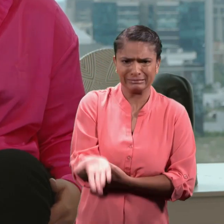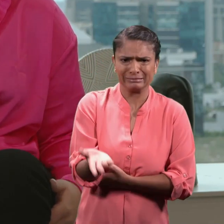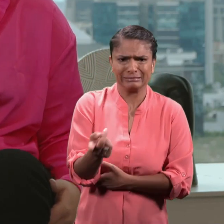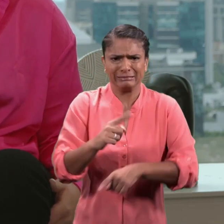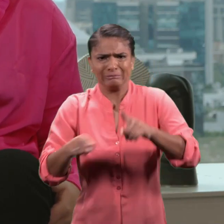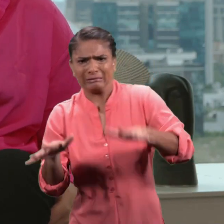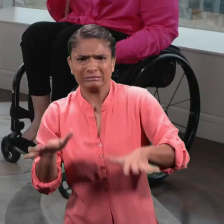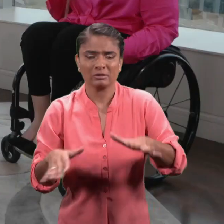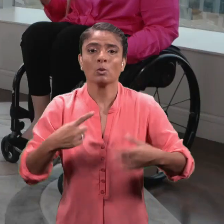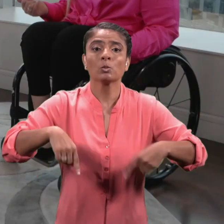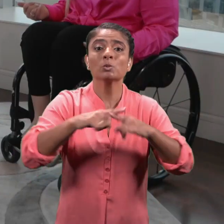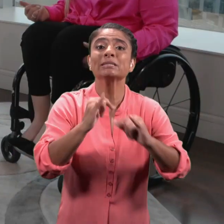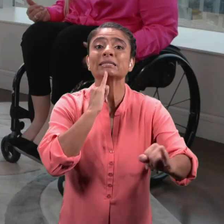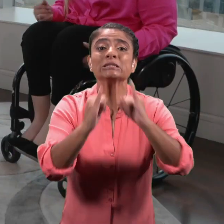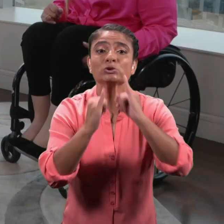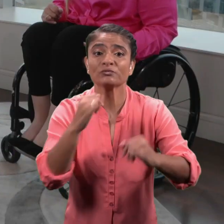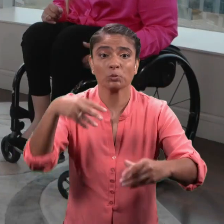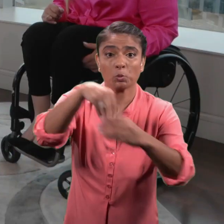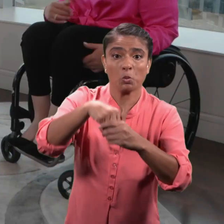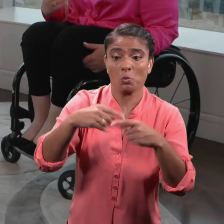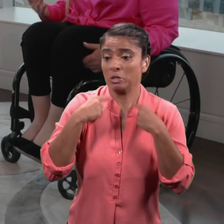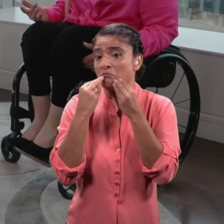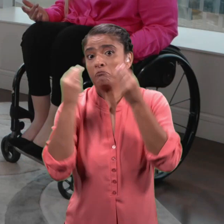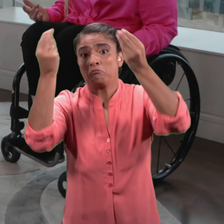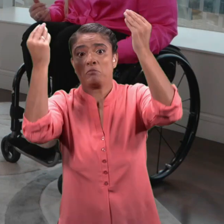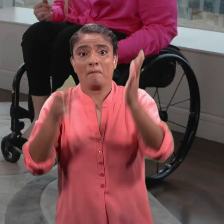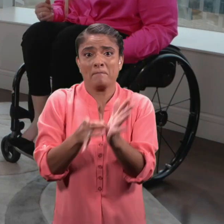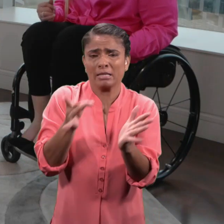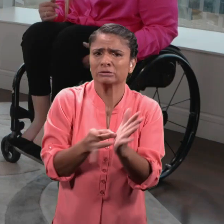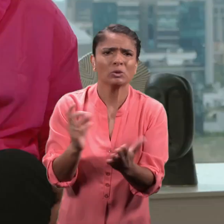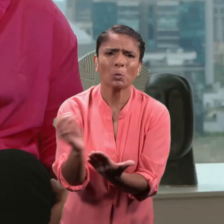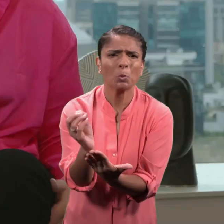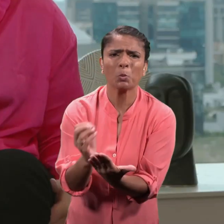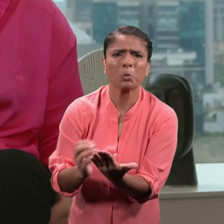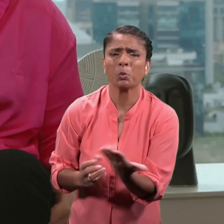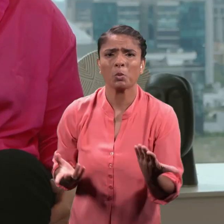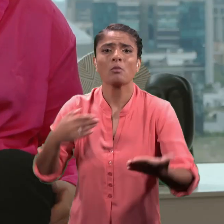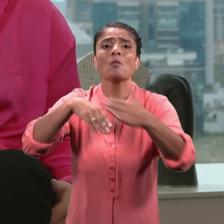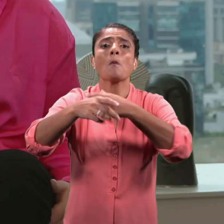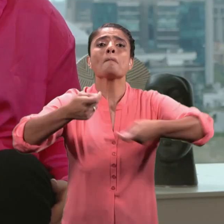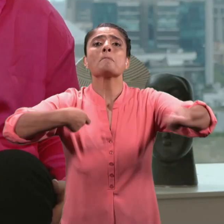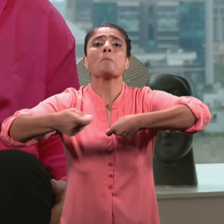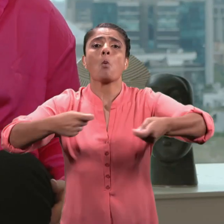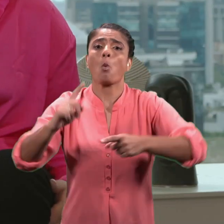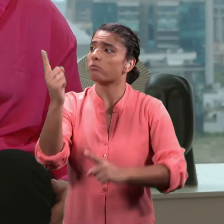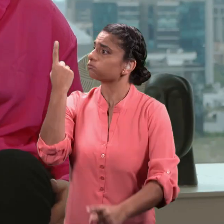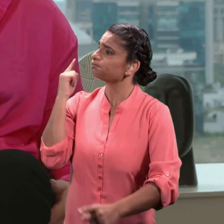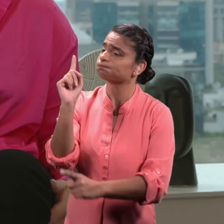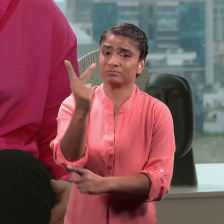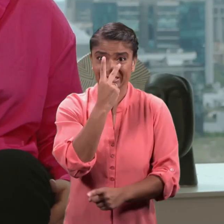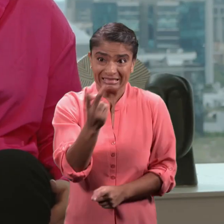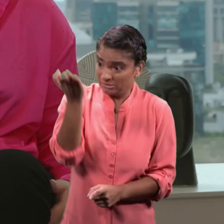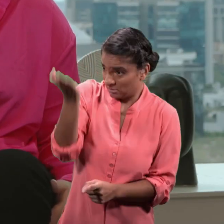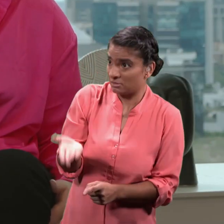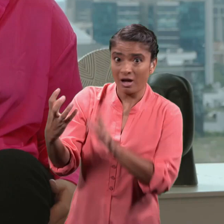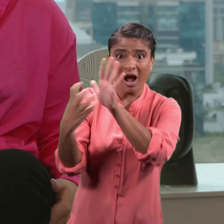nie, maar ons wil jou sien. Ons is nie op interviews nie, ons is nie op magazine covers nie, ons is nie, as jy in 'n